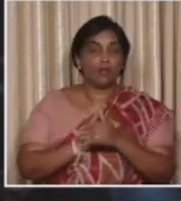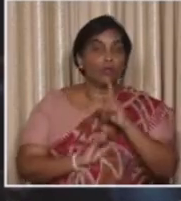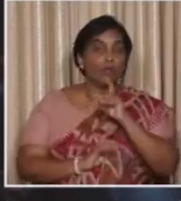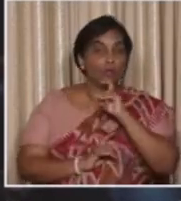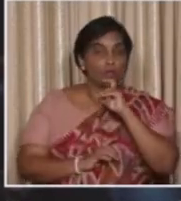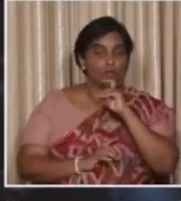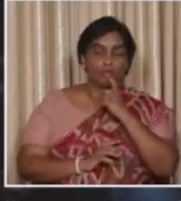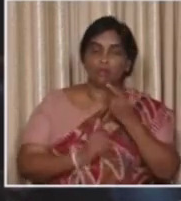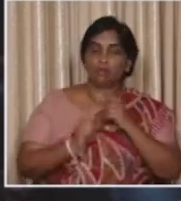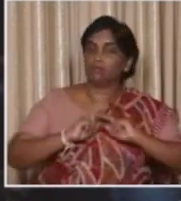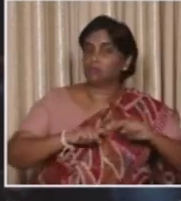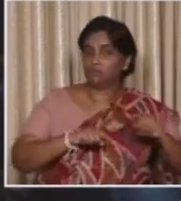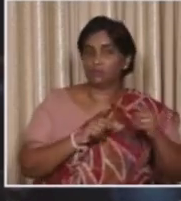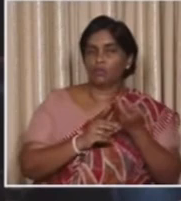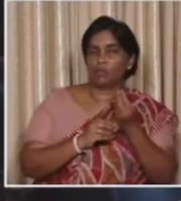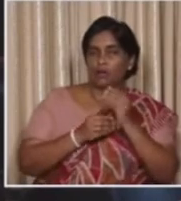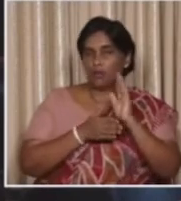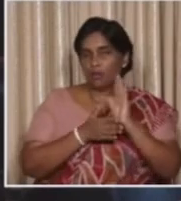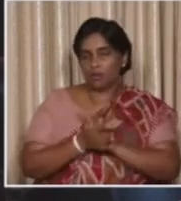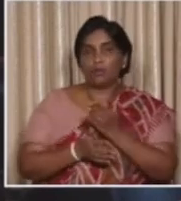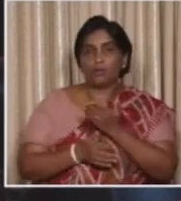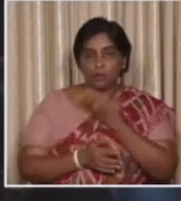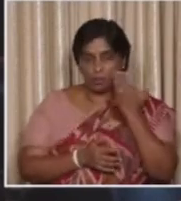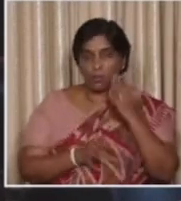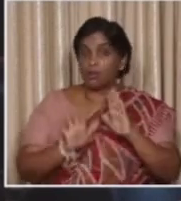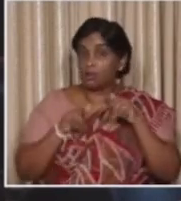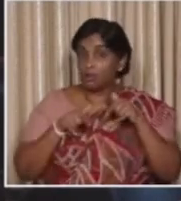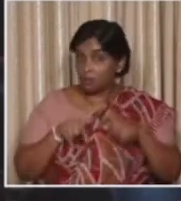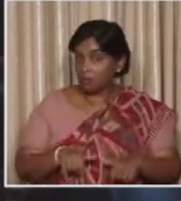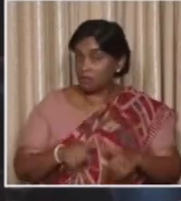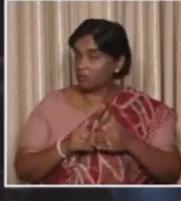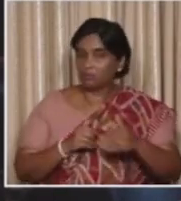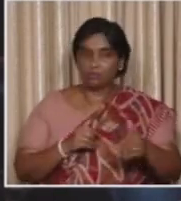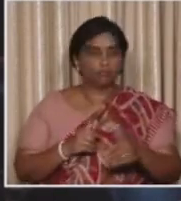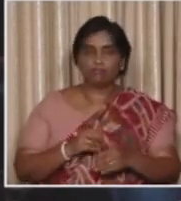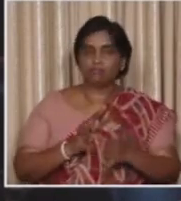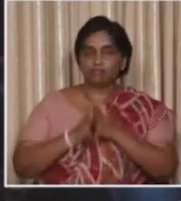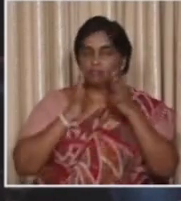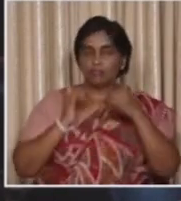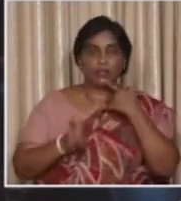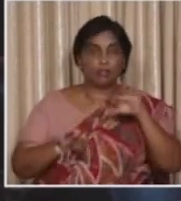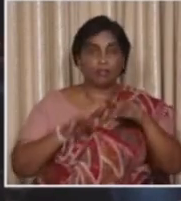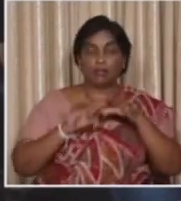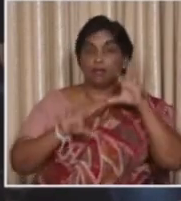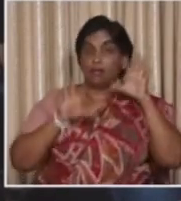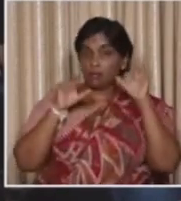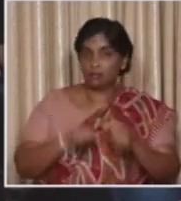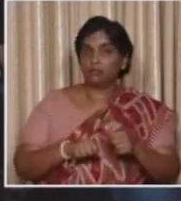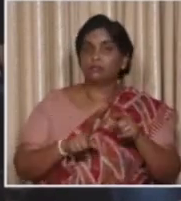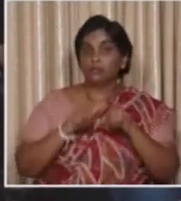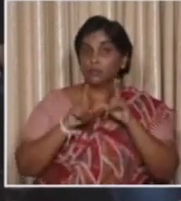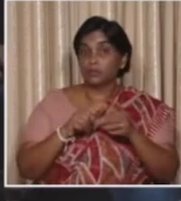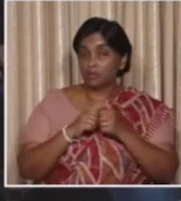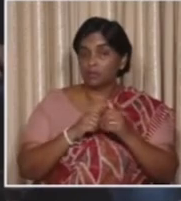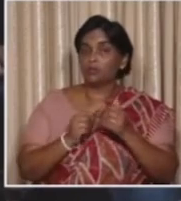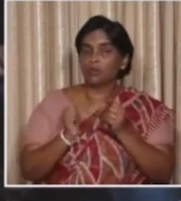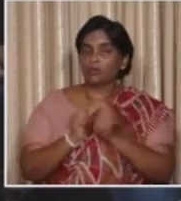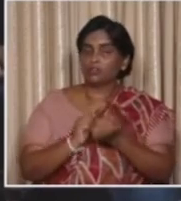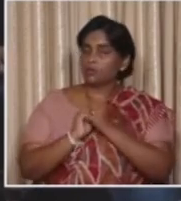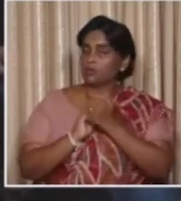නීතිමය ක්‍රියාමාර්ගයෙන් හරි පොඩි සහනයක් ගන්න පුළුවන්කම. නමුත් මෑතක ගත්තොත් බොහෝ වතු හිමියන් විසින් එවැනි දෙයක් කරොත් වහම